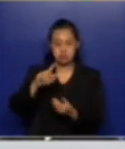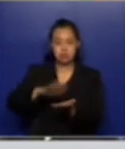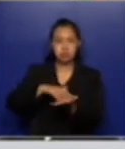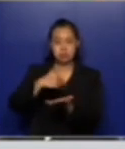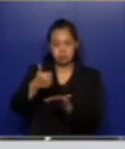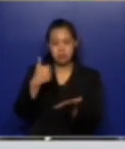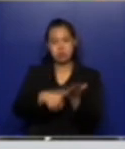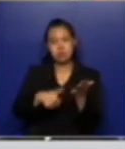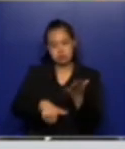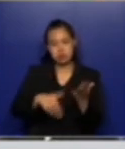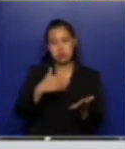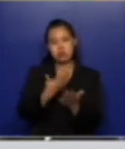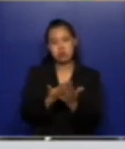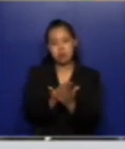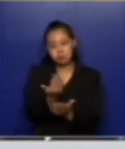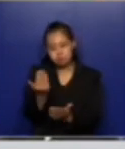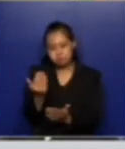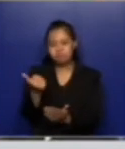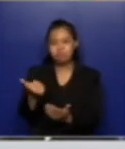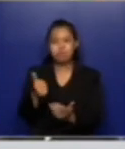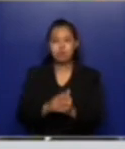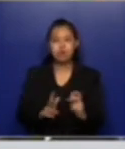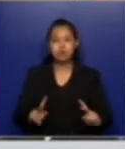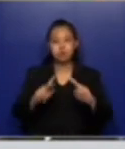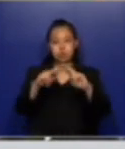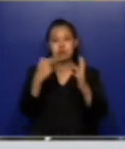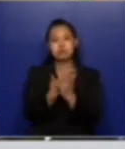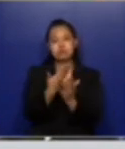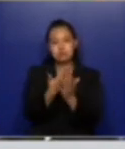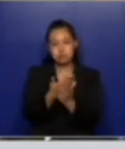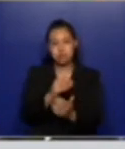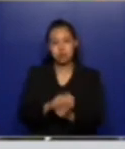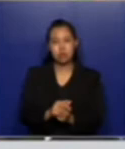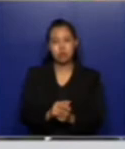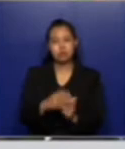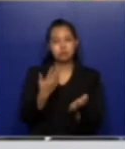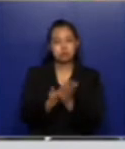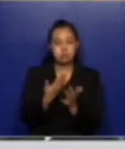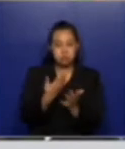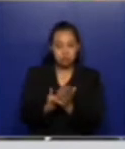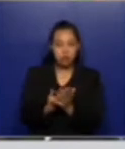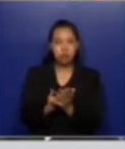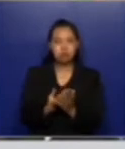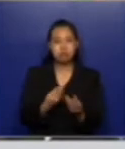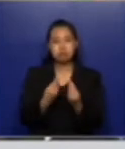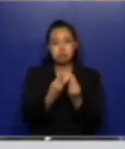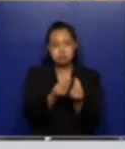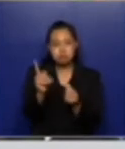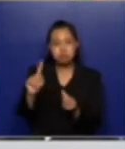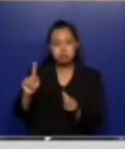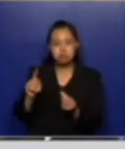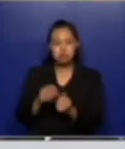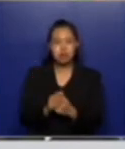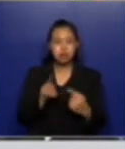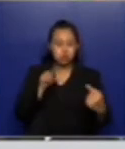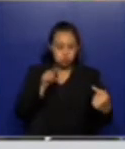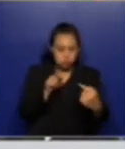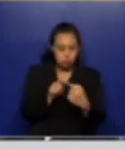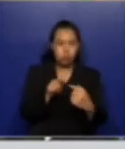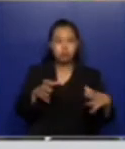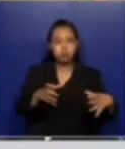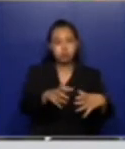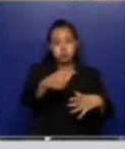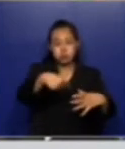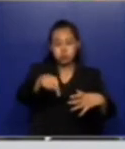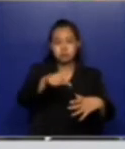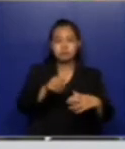ได้ฉะนั้นกระทรวงการคลังนะครับท่านต้องอัดฉีดเงินไปในตรงที่มันตรงจุด